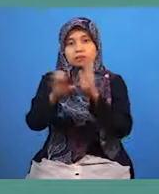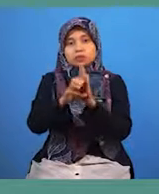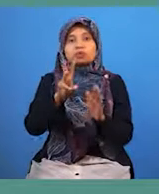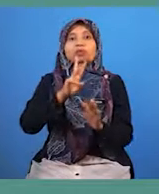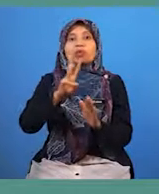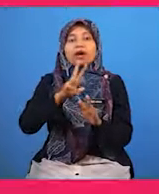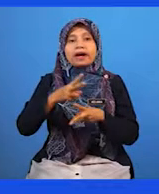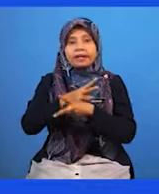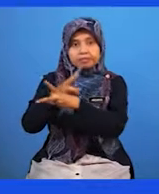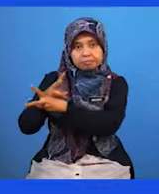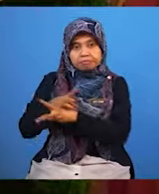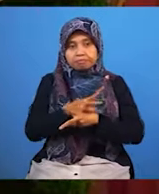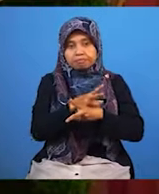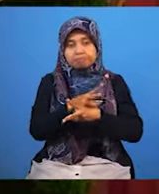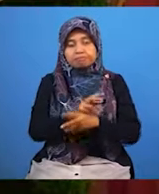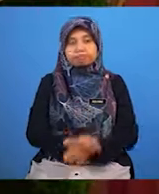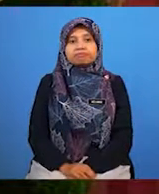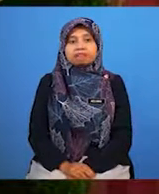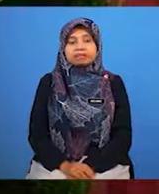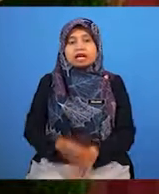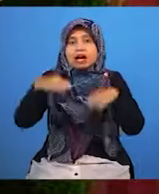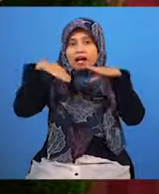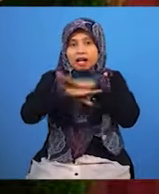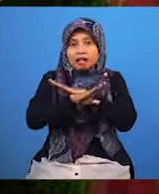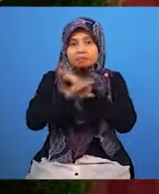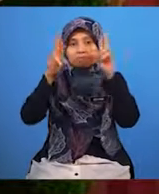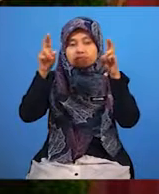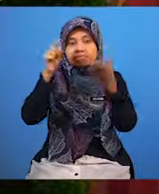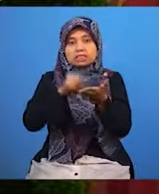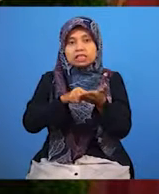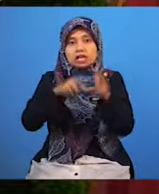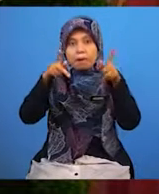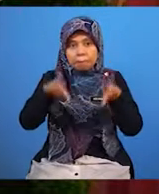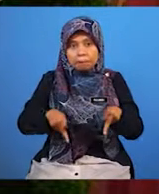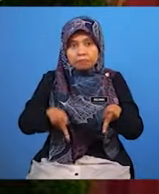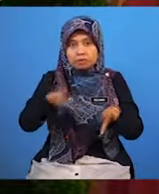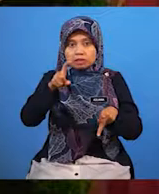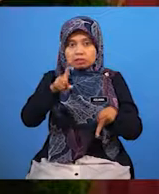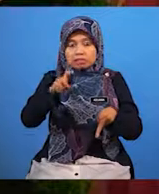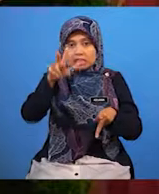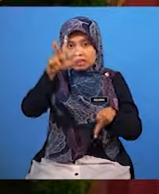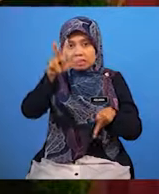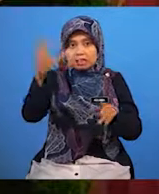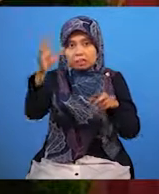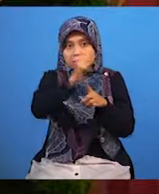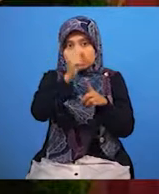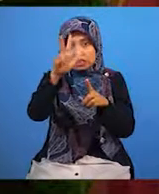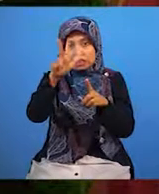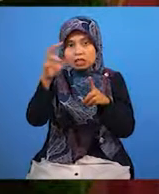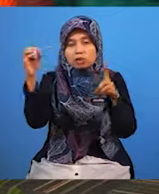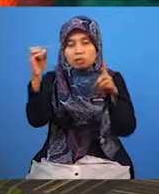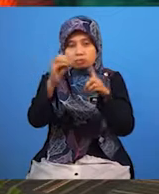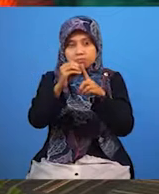Ternakan. Di dalam tajuk ini, para pelajar perlu mencapai tiga objektif